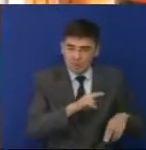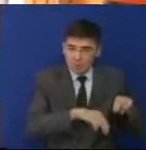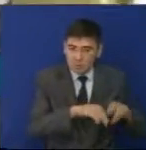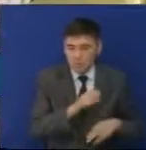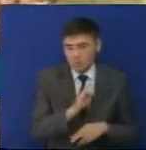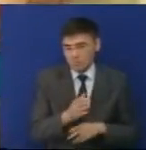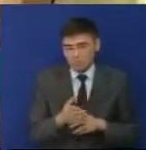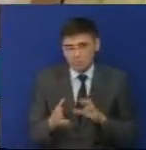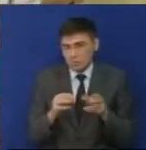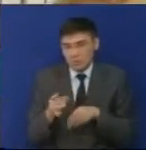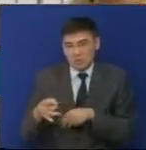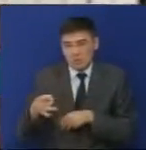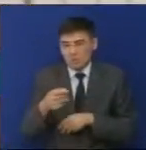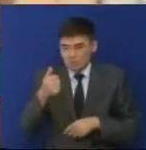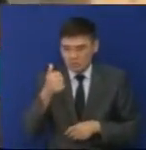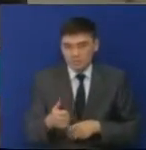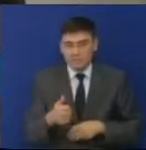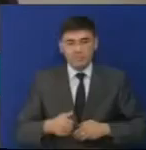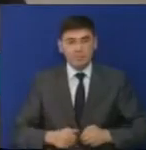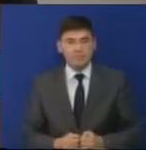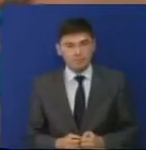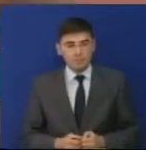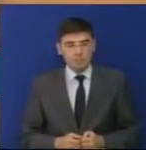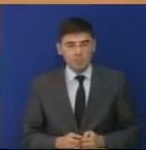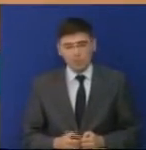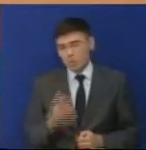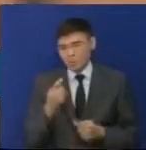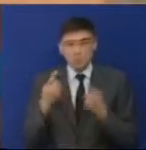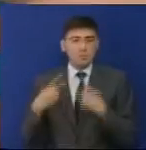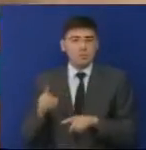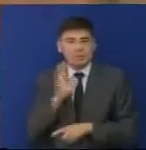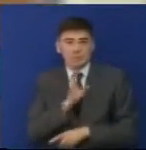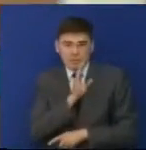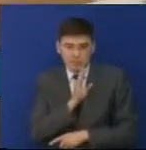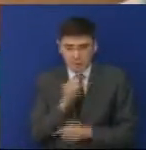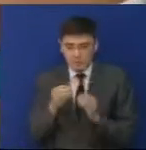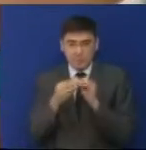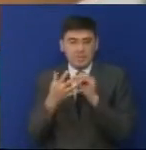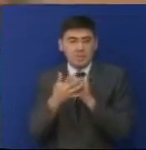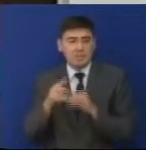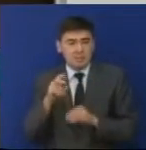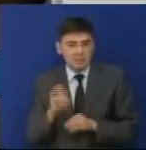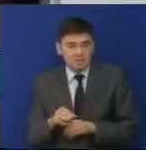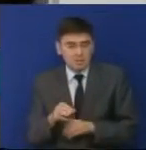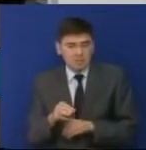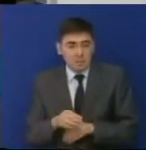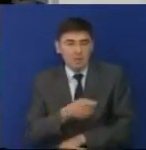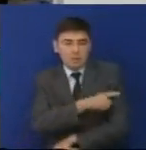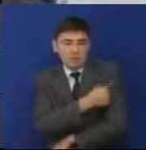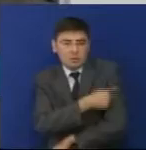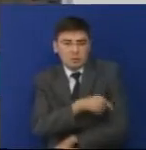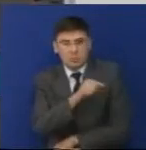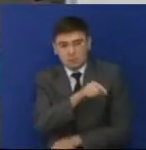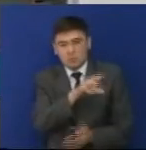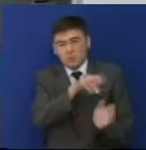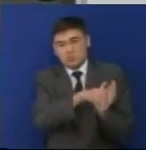ғой. Бұл күні Гүлфия Әбдірахманова да арманына қол жеткізді. Ол 15 жылдан астам уақыт дәрігер зертханашы болып жұмыс